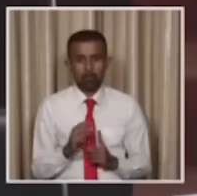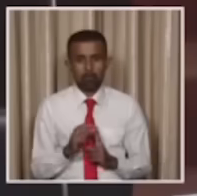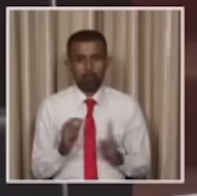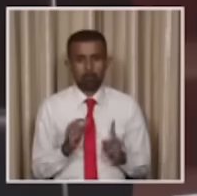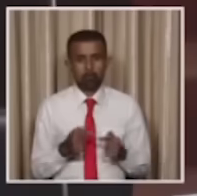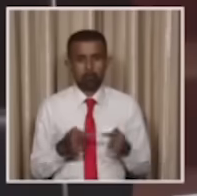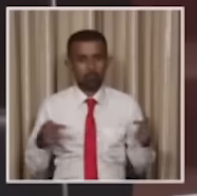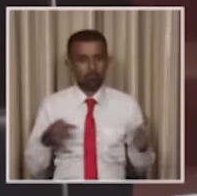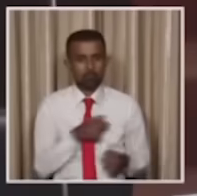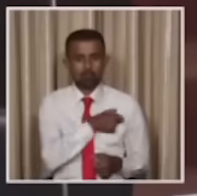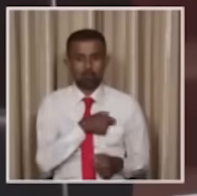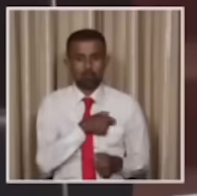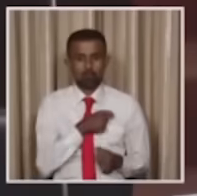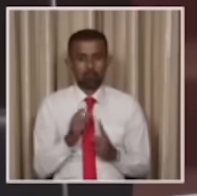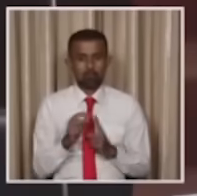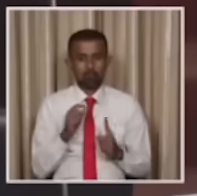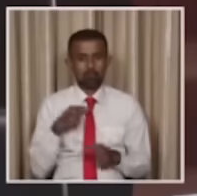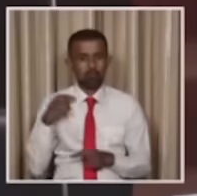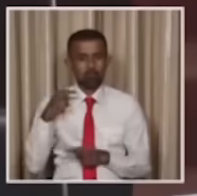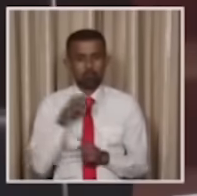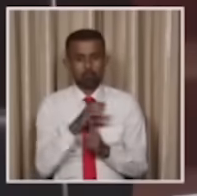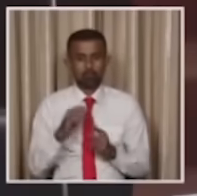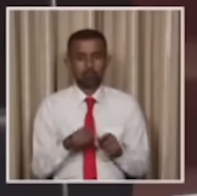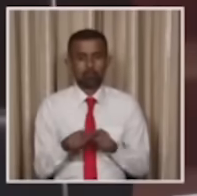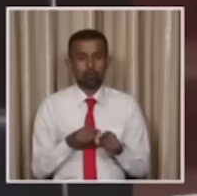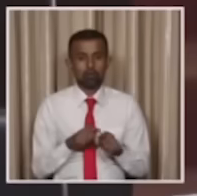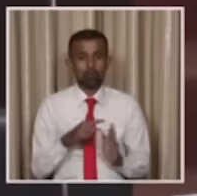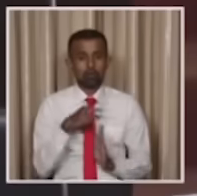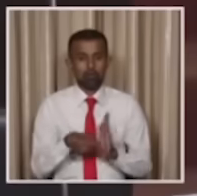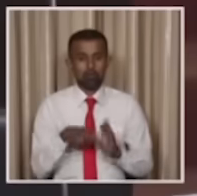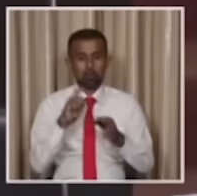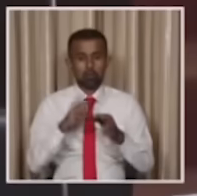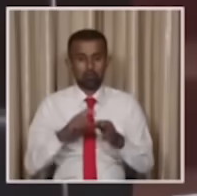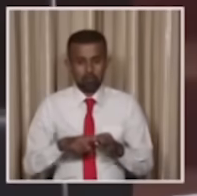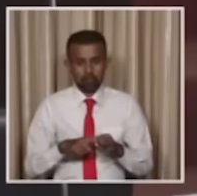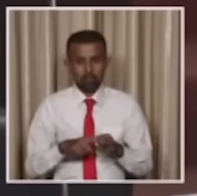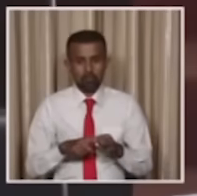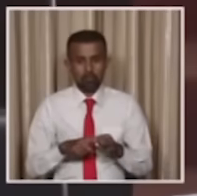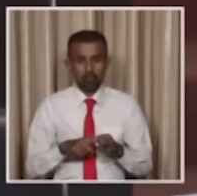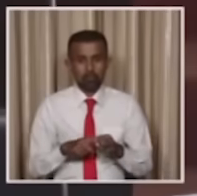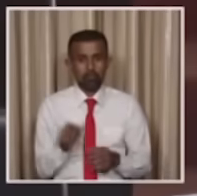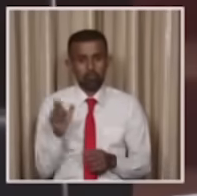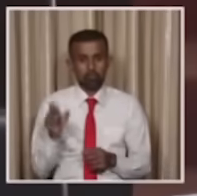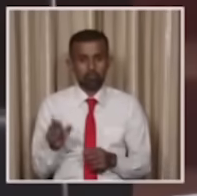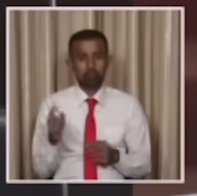පාර්ලිමේන්තුවේ විපක්ෂ නායක පාර්ලිමේන්තු සම්ප්‍රදාය අනුව මුළු රටේම ප්‍රශ්න එතුමාට